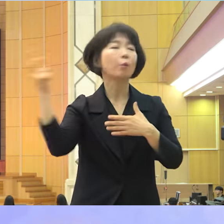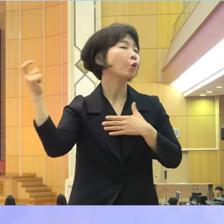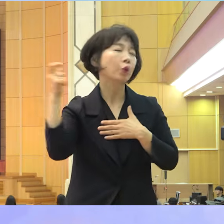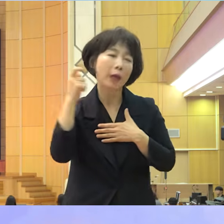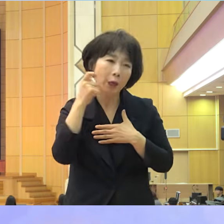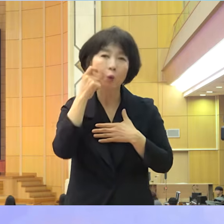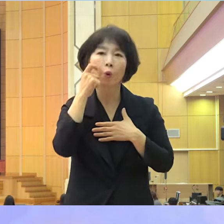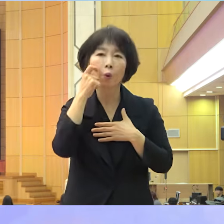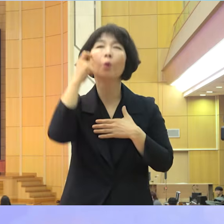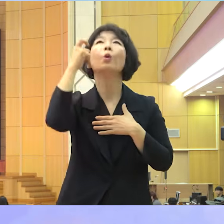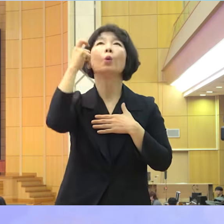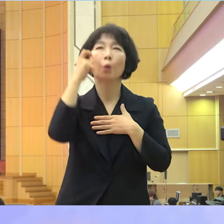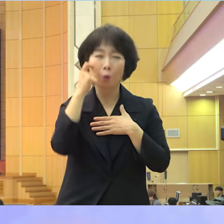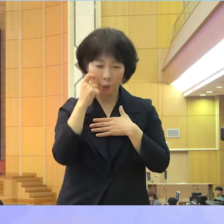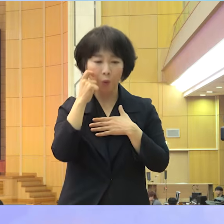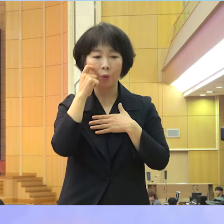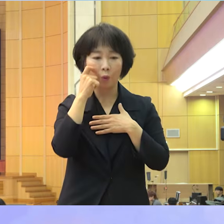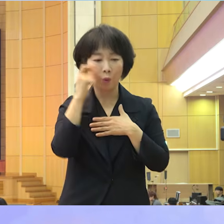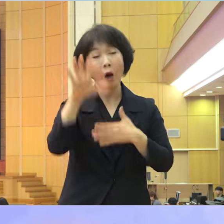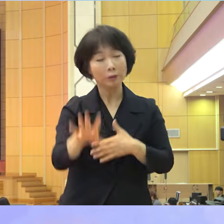기억하지 못해요